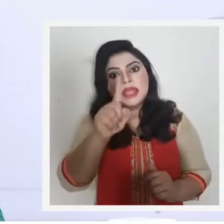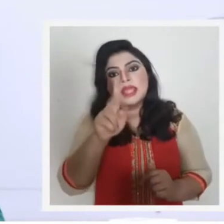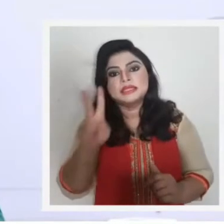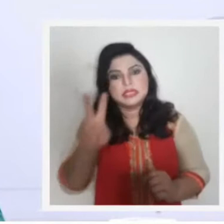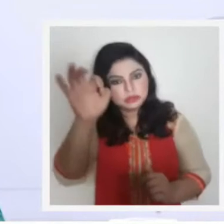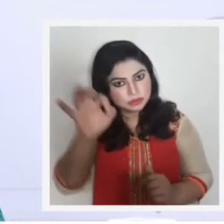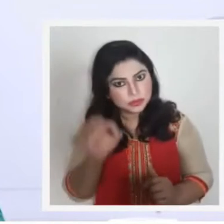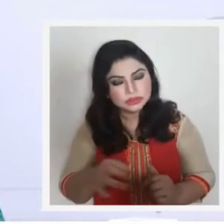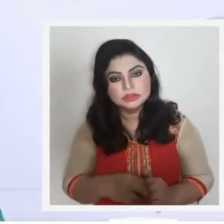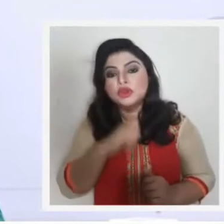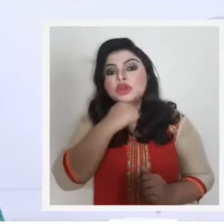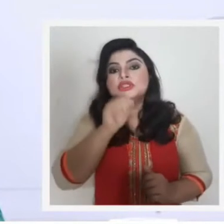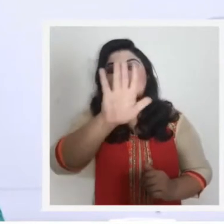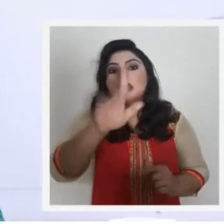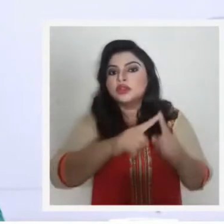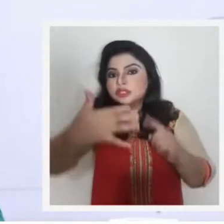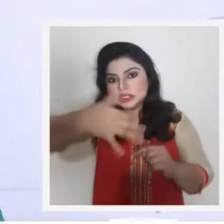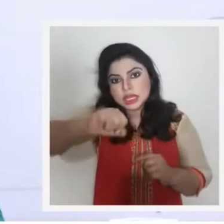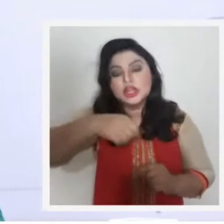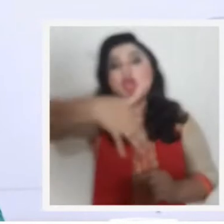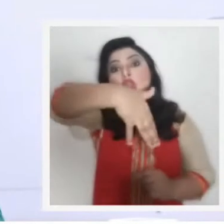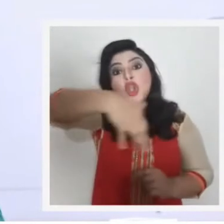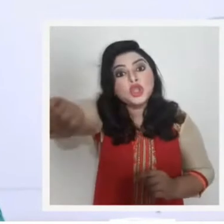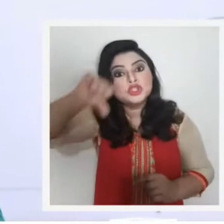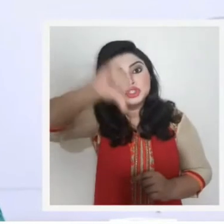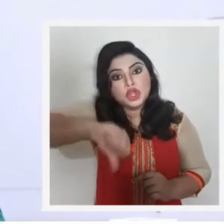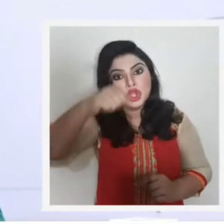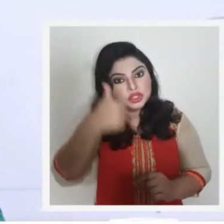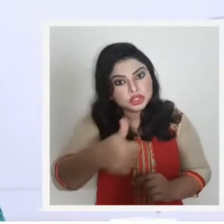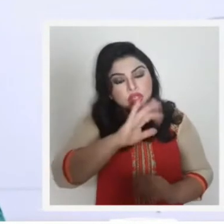1,335 জন। এখন পর্যন্ত সুস্থ হয়েছেন